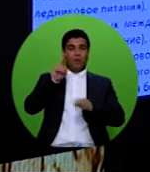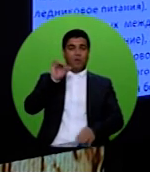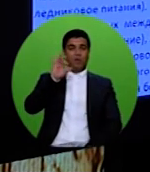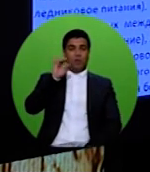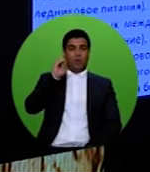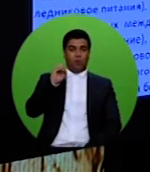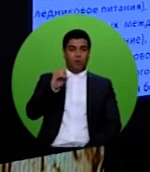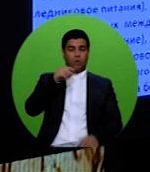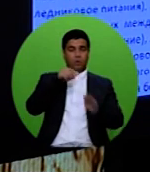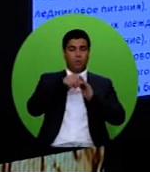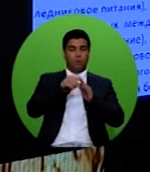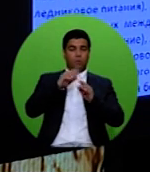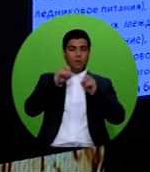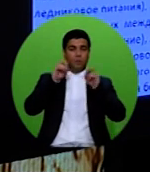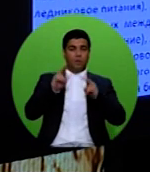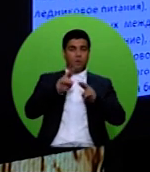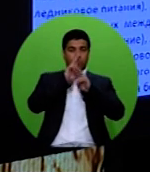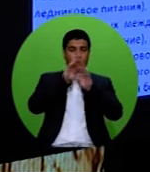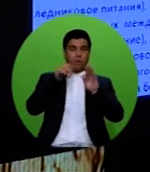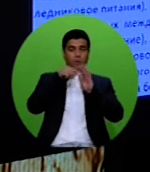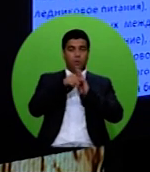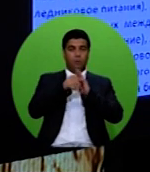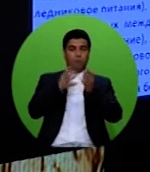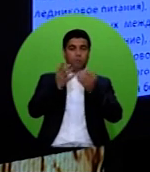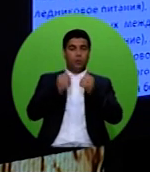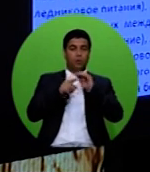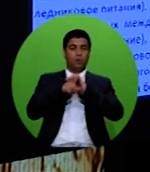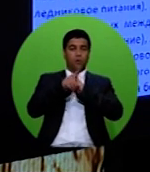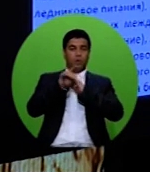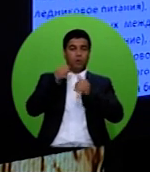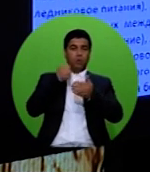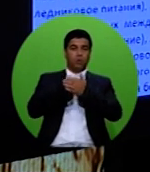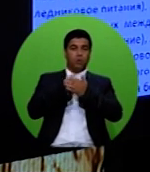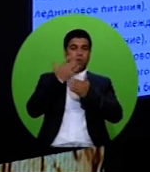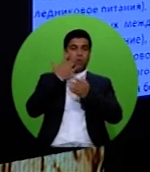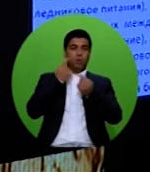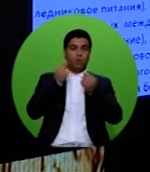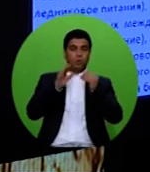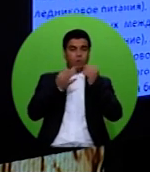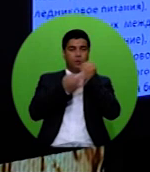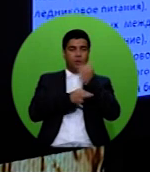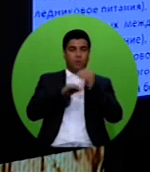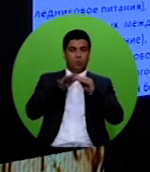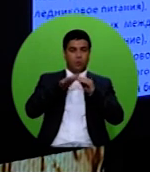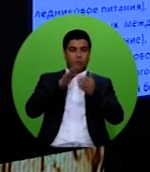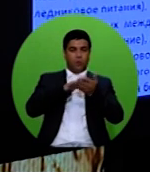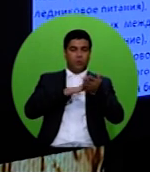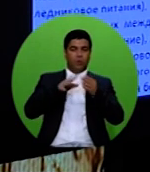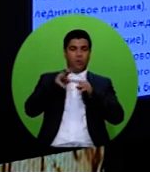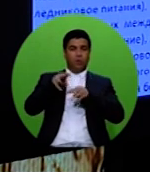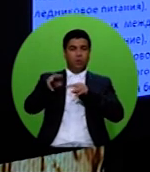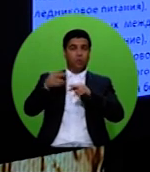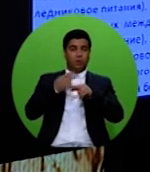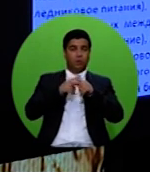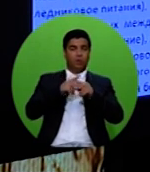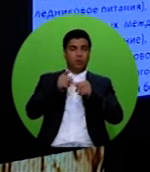Кашкадарья. Здесь специально показана территория, где она берет начало и где она дальше течет. Да? Ее,